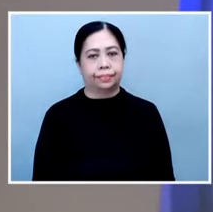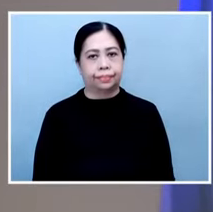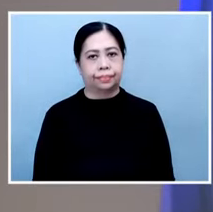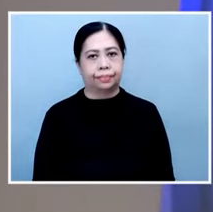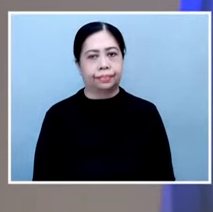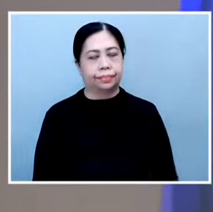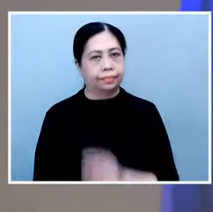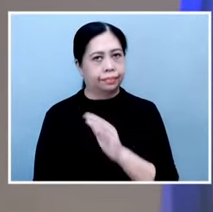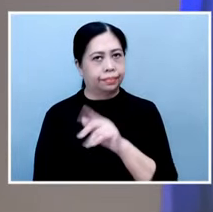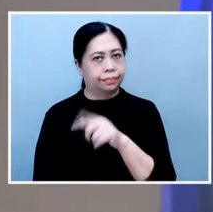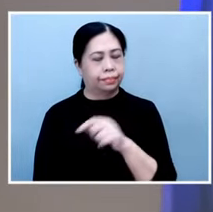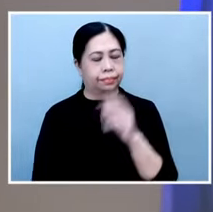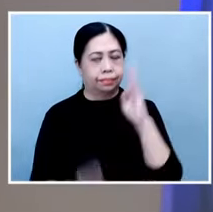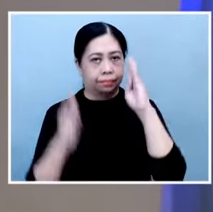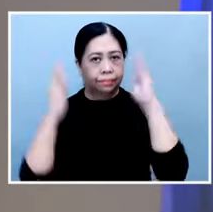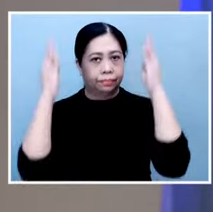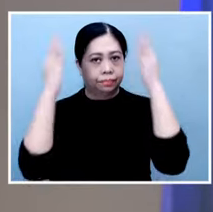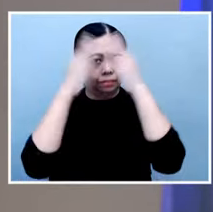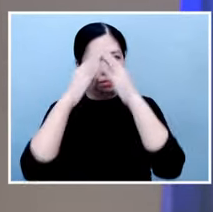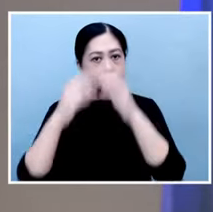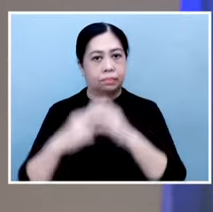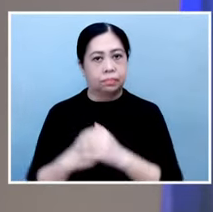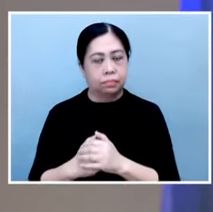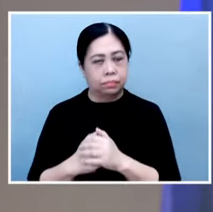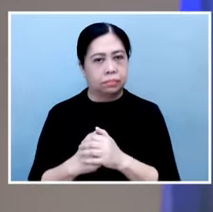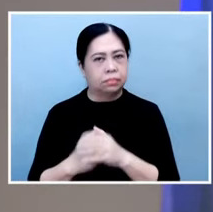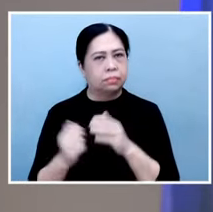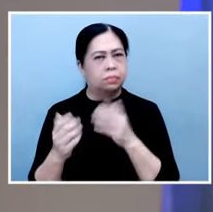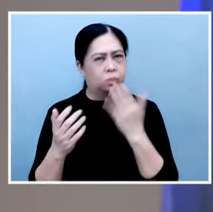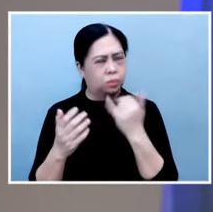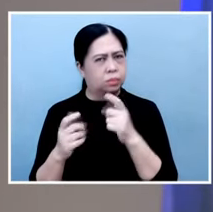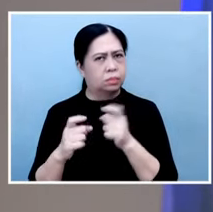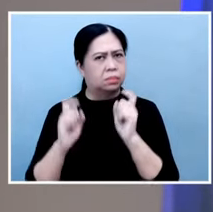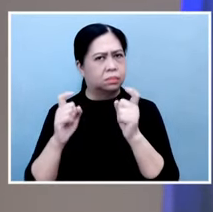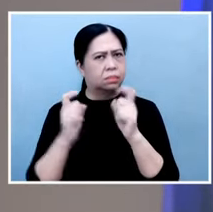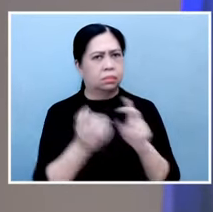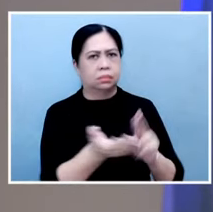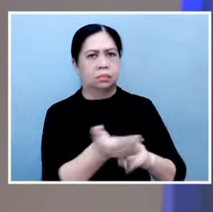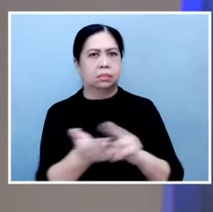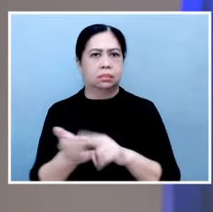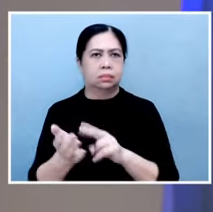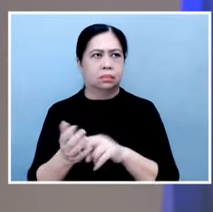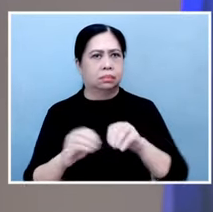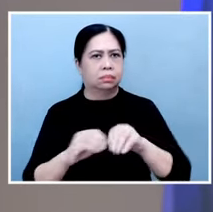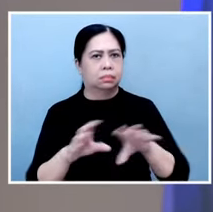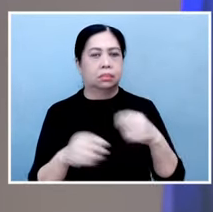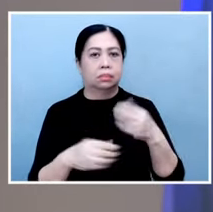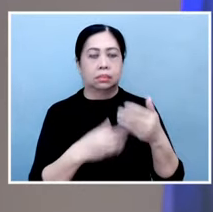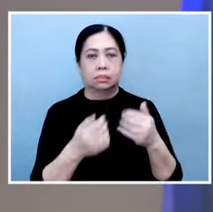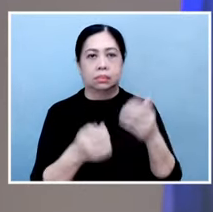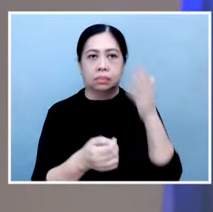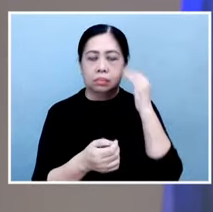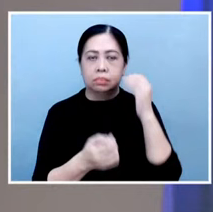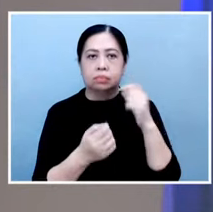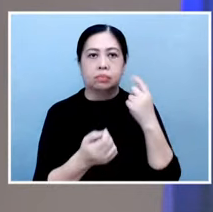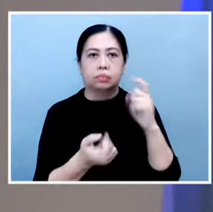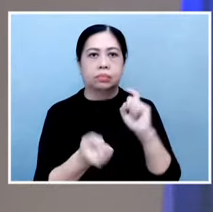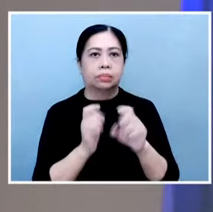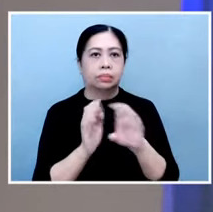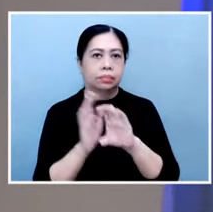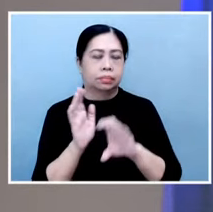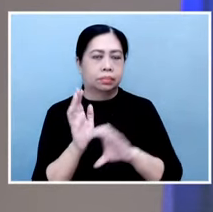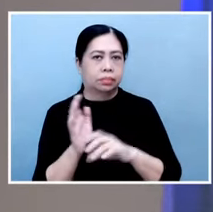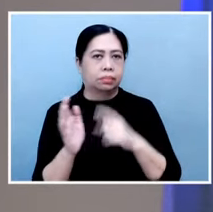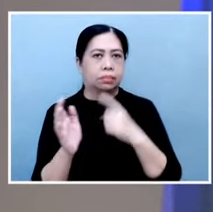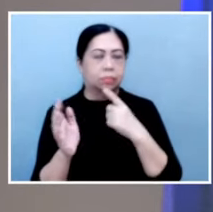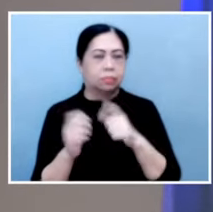Nanawagan po ang isang obispo laban sa anyay, minamadaling pagpapapirma sa umiikot na petisyon para sa charter change. Giit